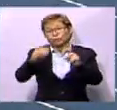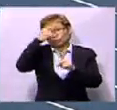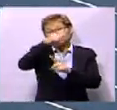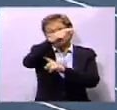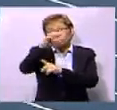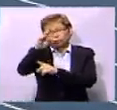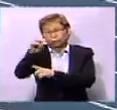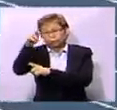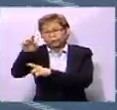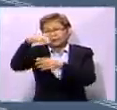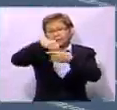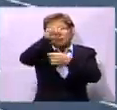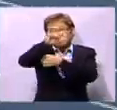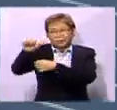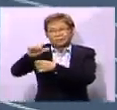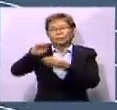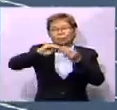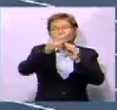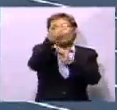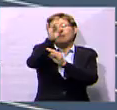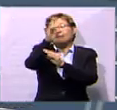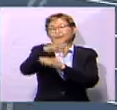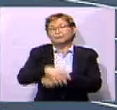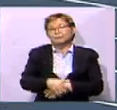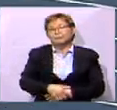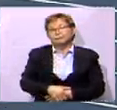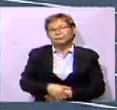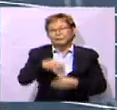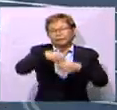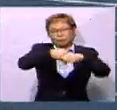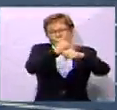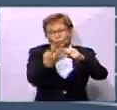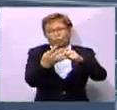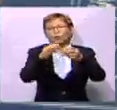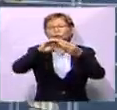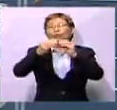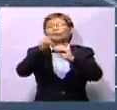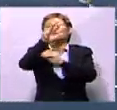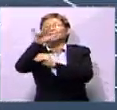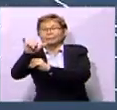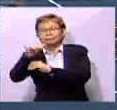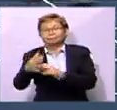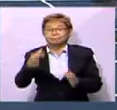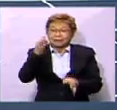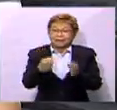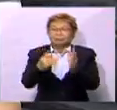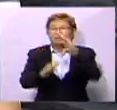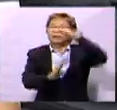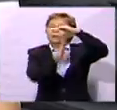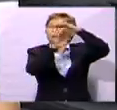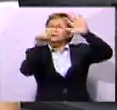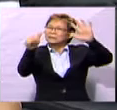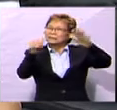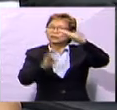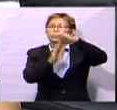me dalam Asia dia nombor 18 dan dalam Commonwealth dia 36 kalau dia top si